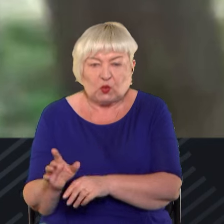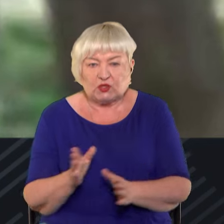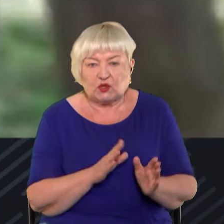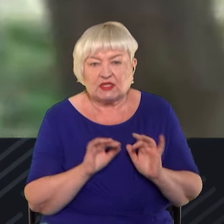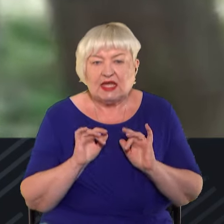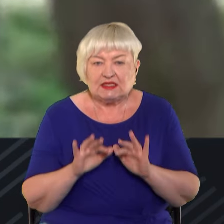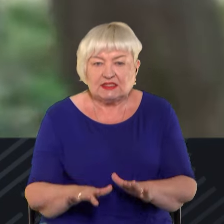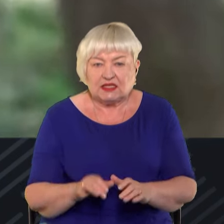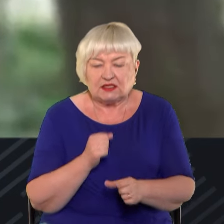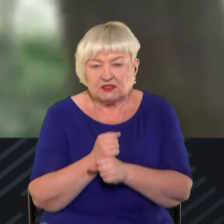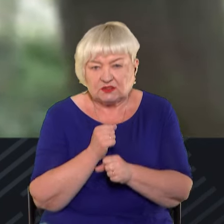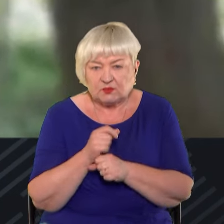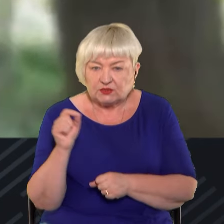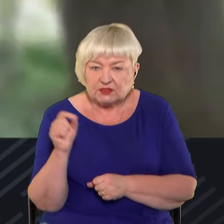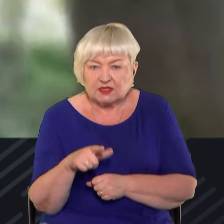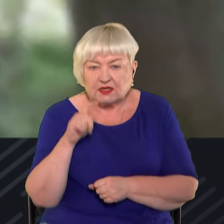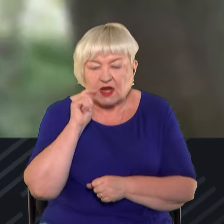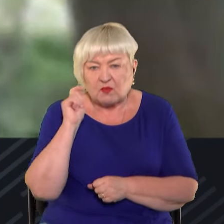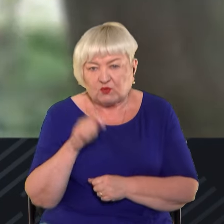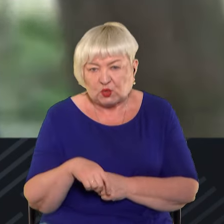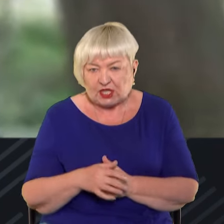в Україні?